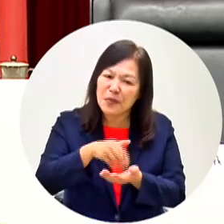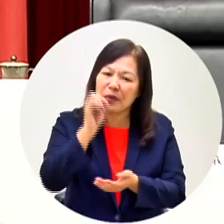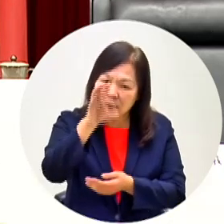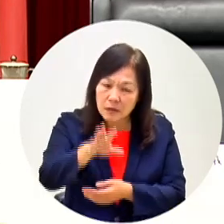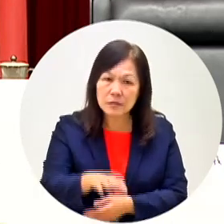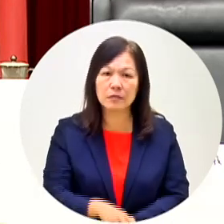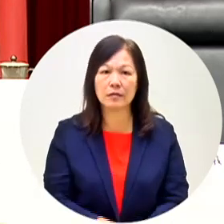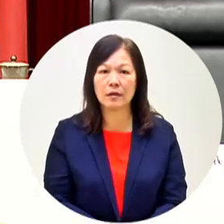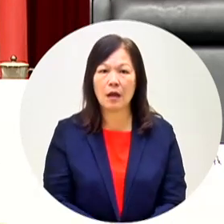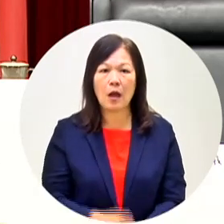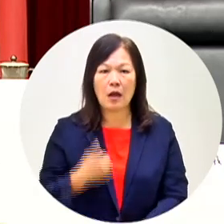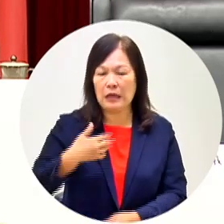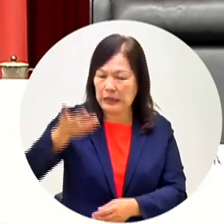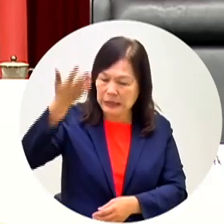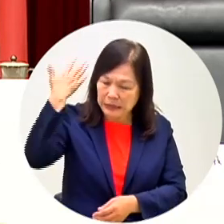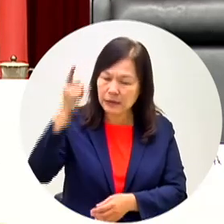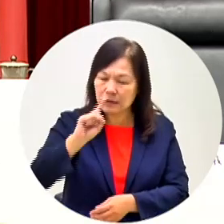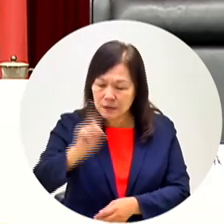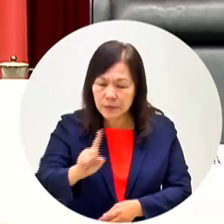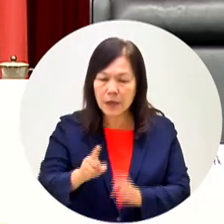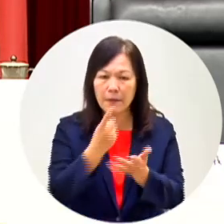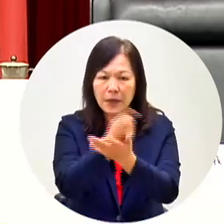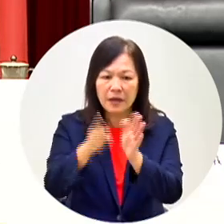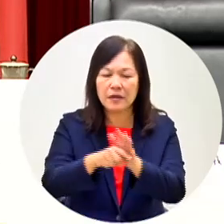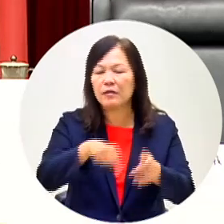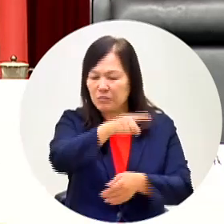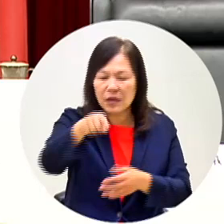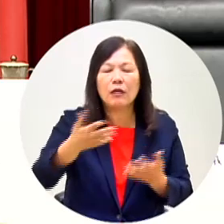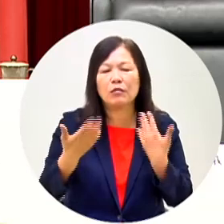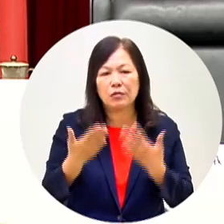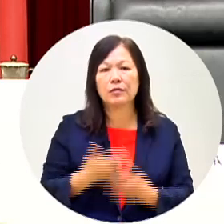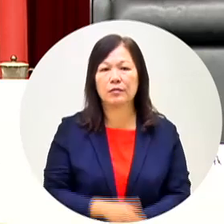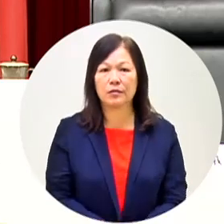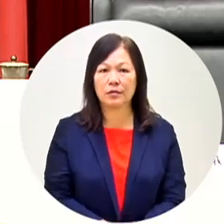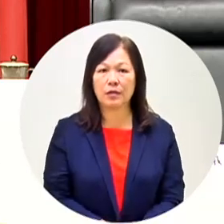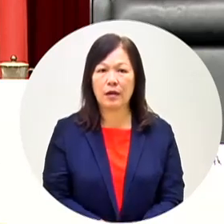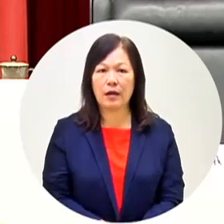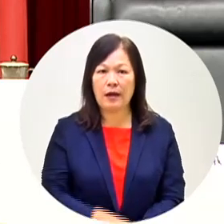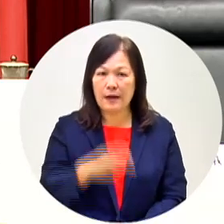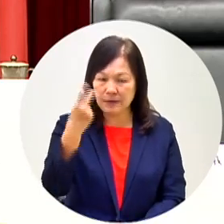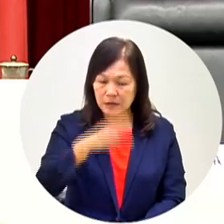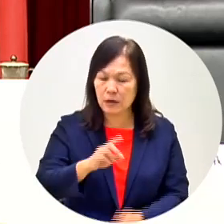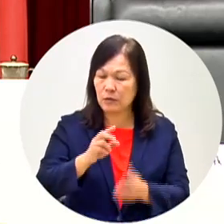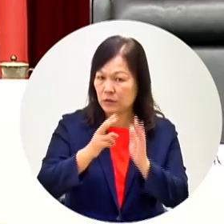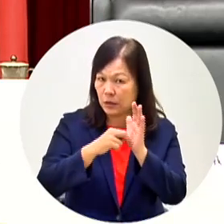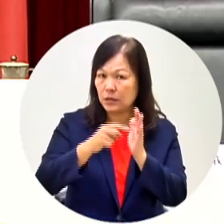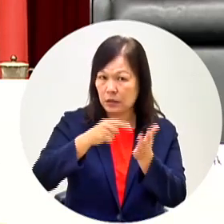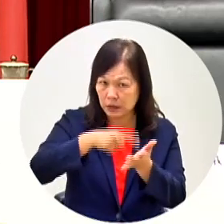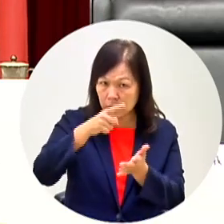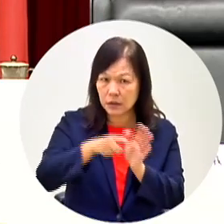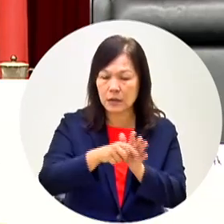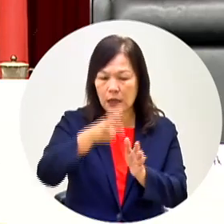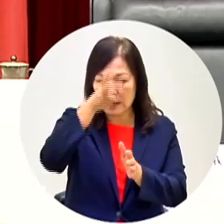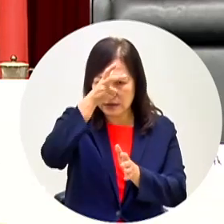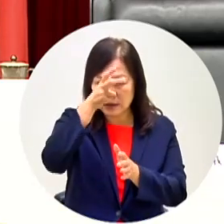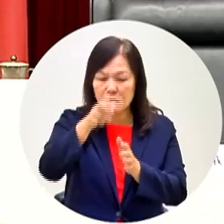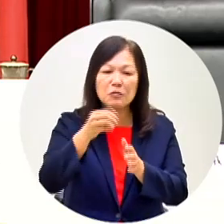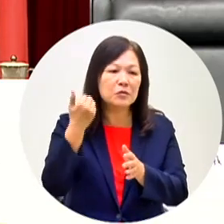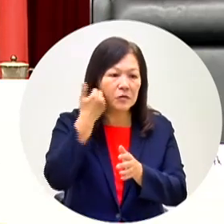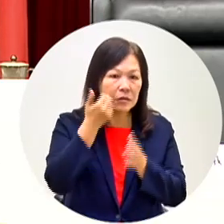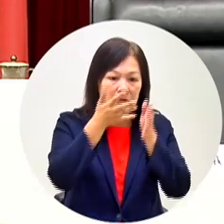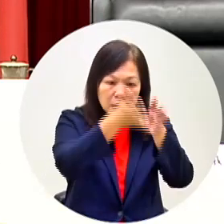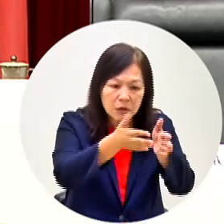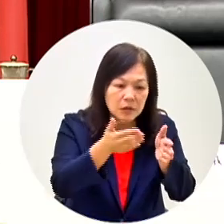大家拢心知肚明啦。啊，我搁顶一遍，警察毋是对一个政党的，警察嘛毋是